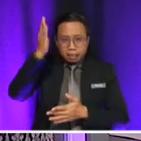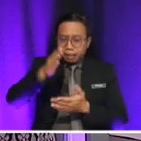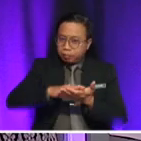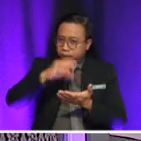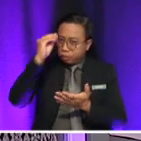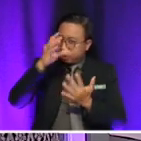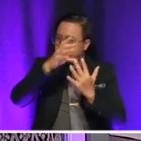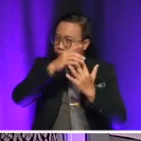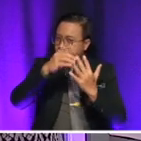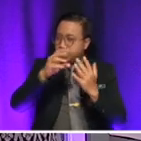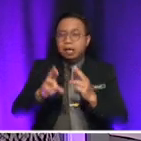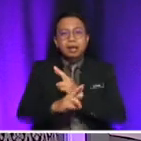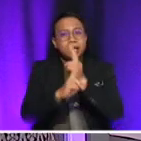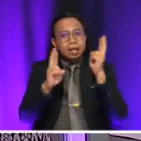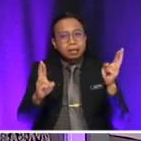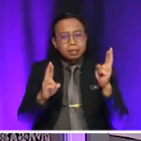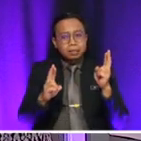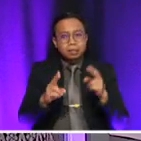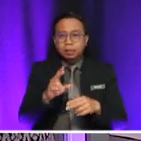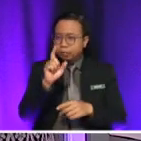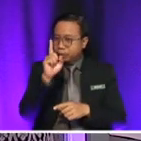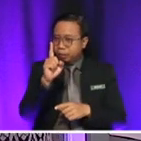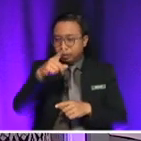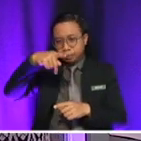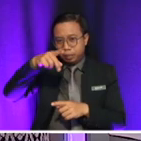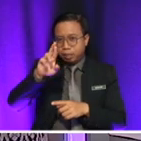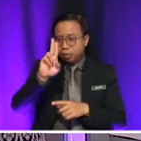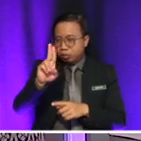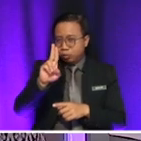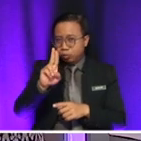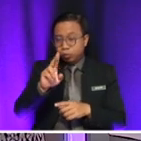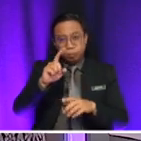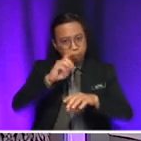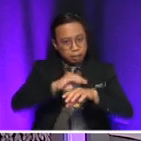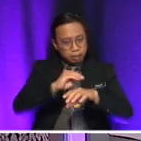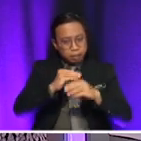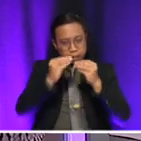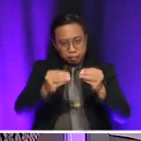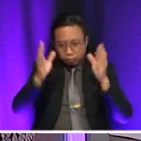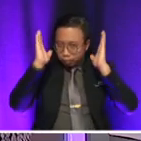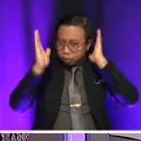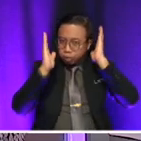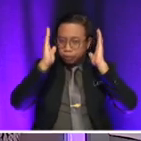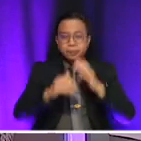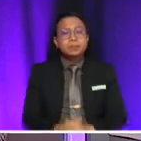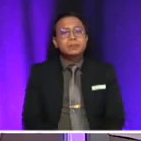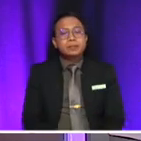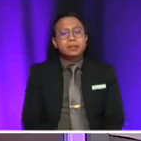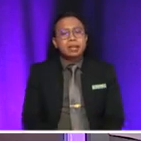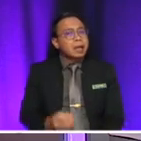peliharanya umum yang pertama bagi persekutuan Tanah Melayu Oke kita akan tengok dulu